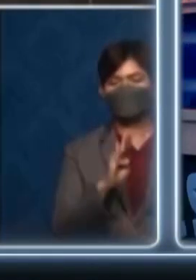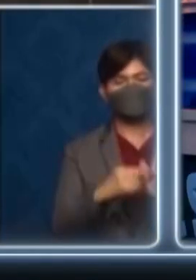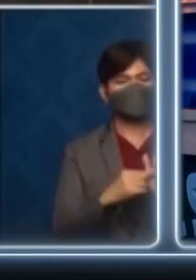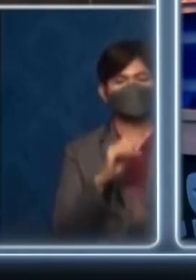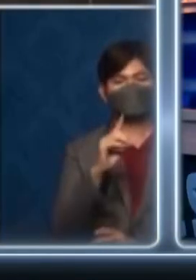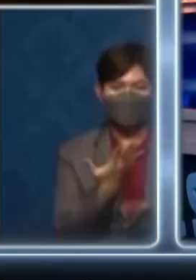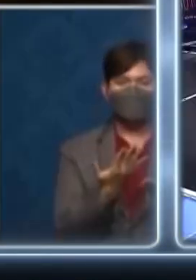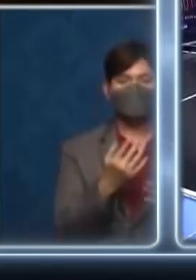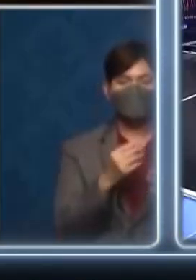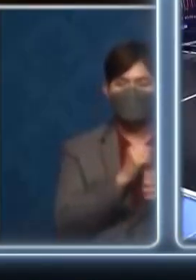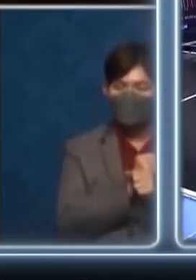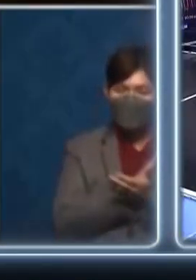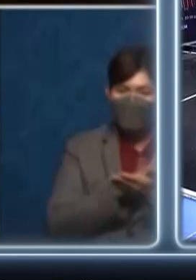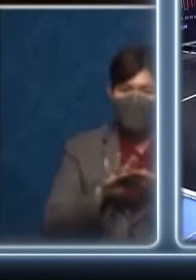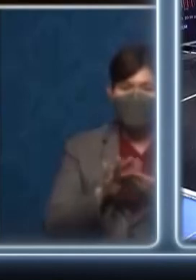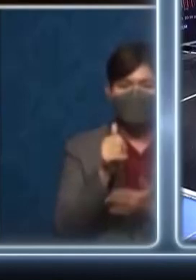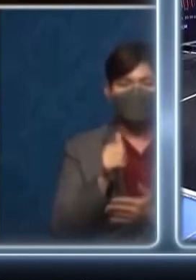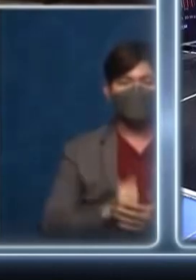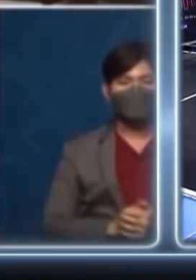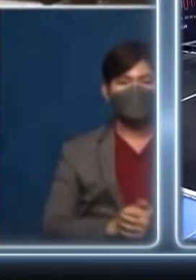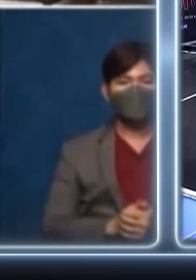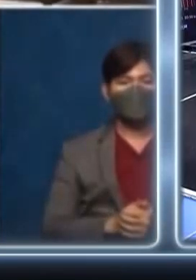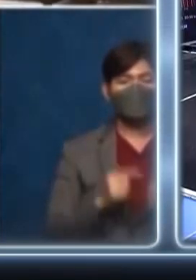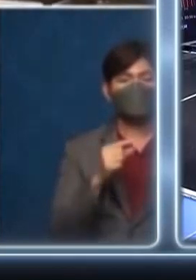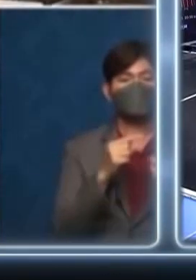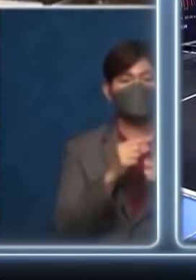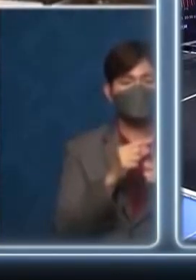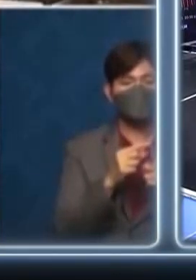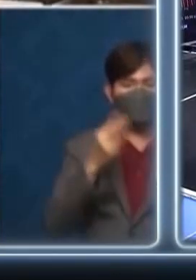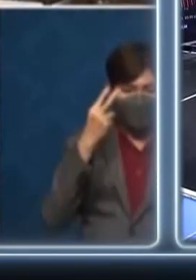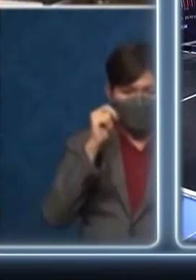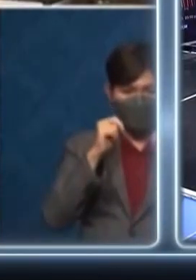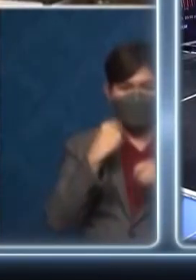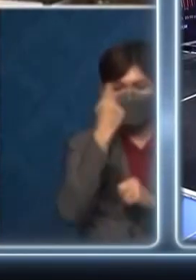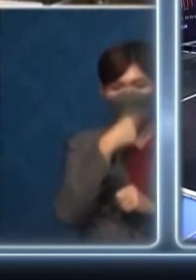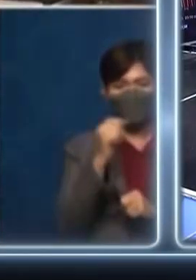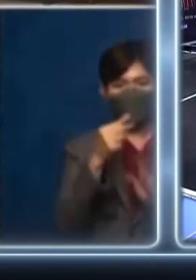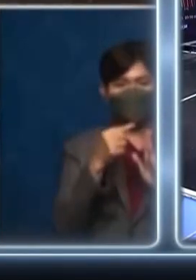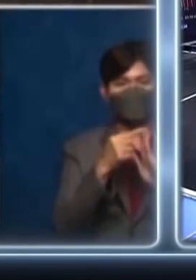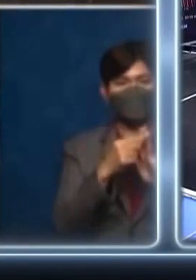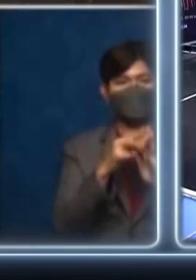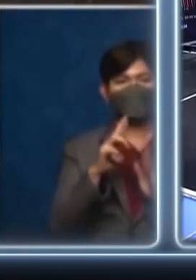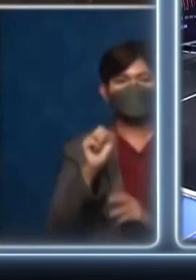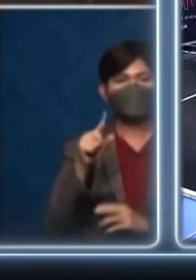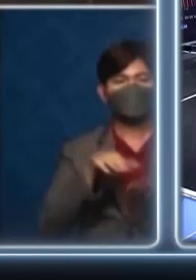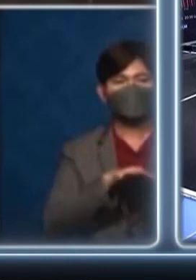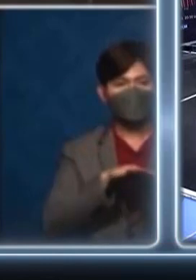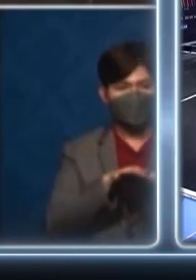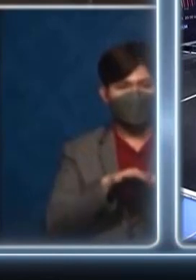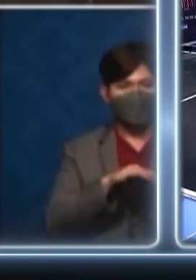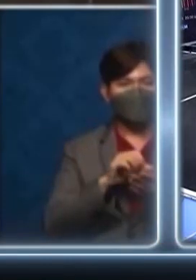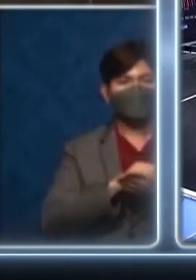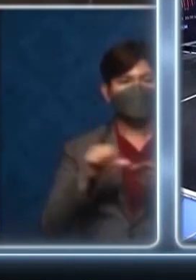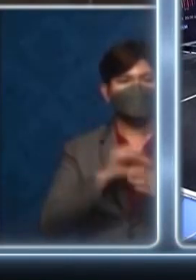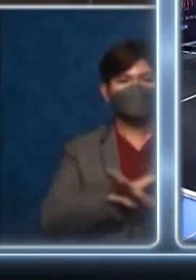ายังไงไปดูกันฮะ ผมขอถอนคำพูดคำว่านายกเป็นคนหน้าทุเรศนะครับ ครับ บอกว่านายกรัฐมนตรีก็ทำงานแ